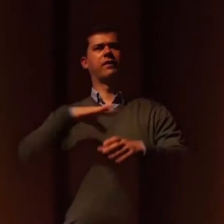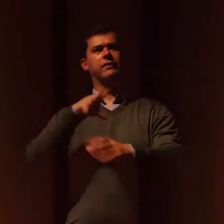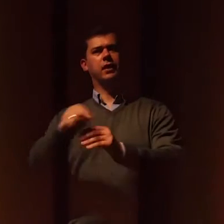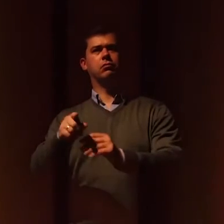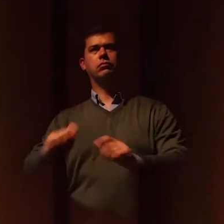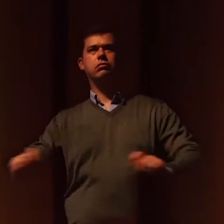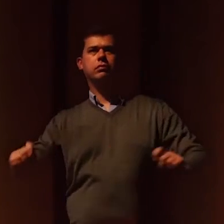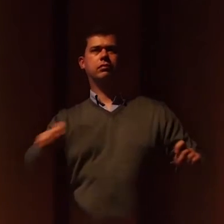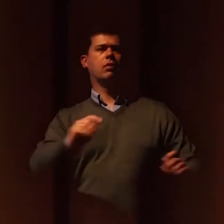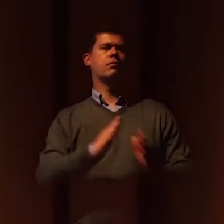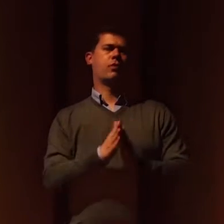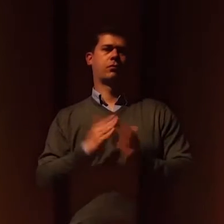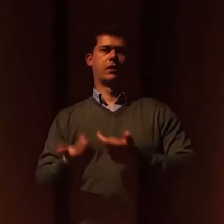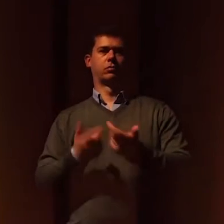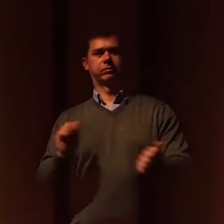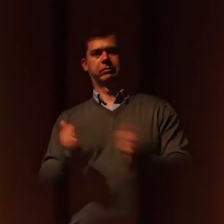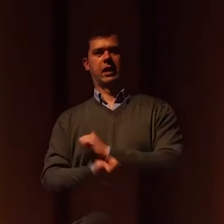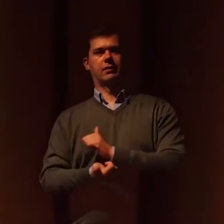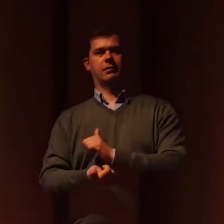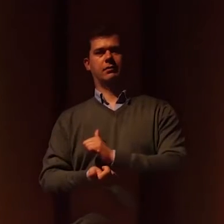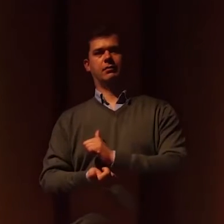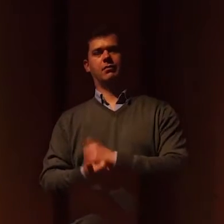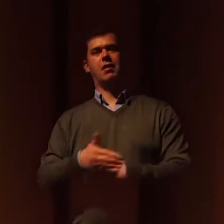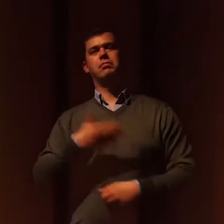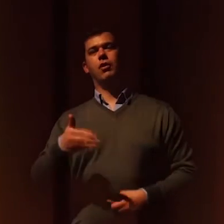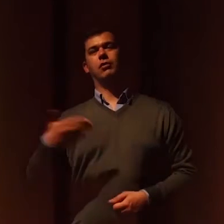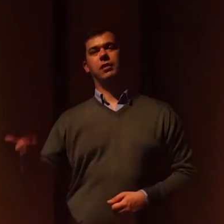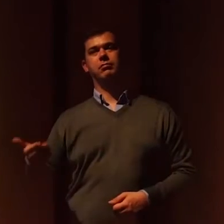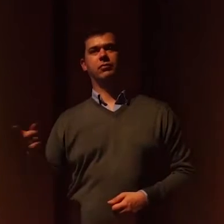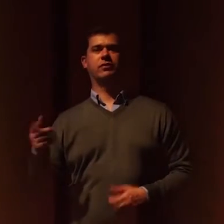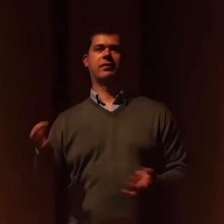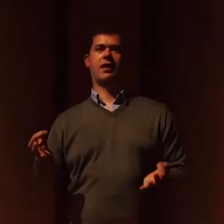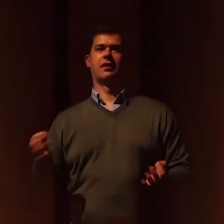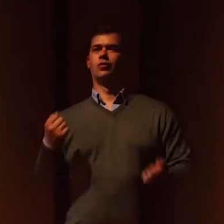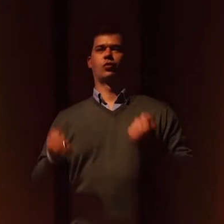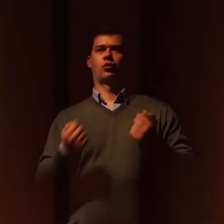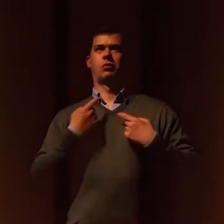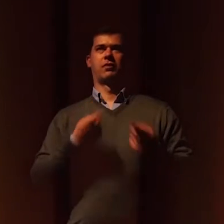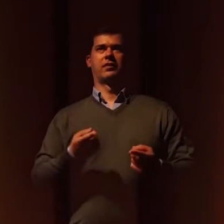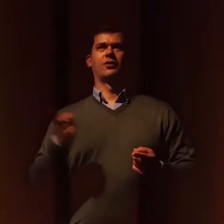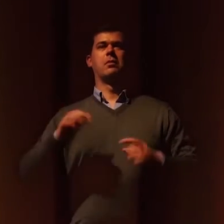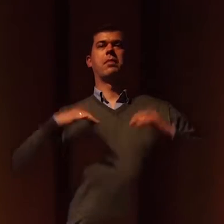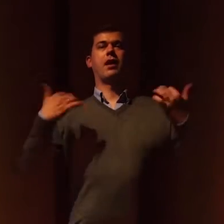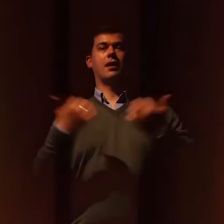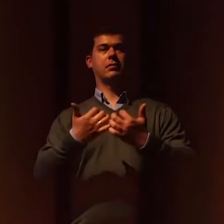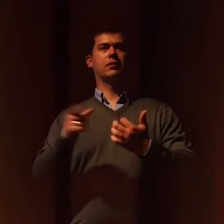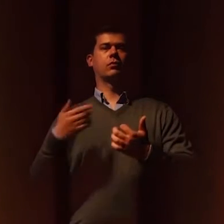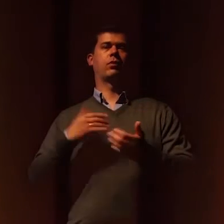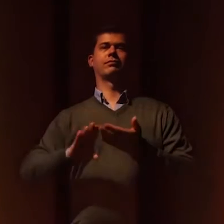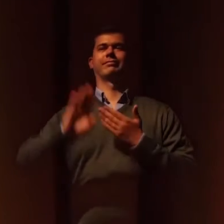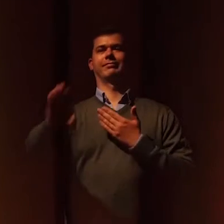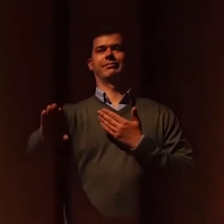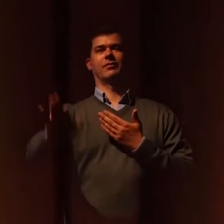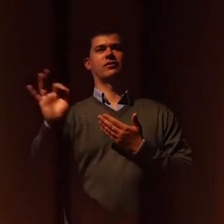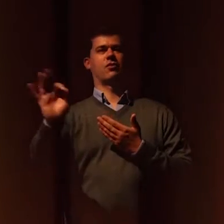zespoły które nad tym pracowały ale no to już jest mi bardzo trudno powiedzieć bo parlament to było coś poza